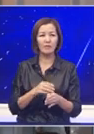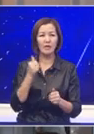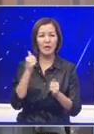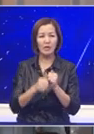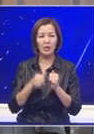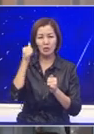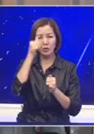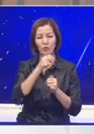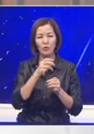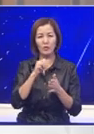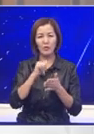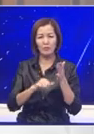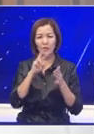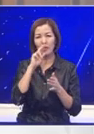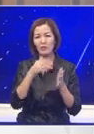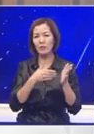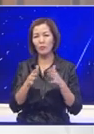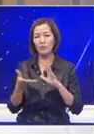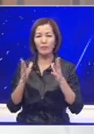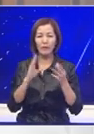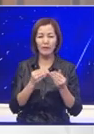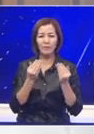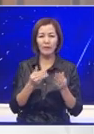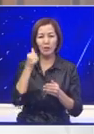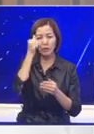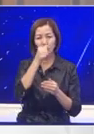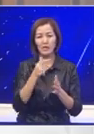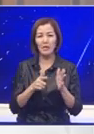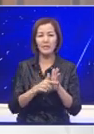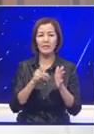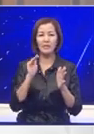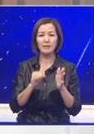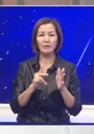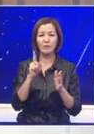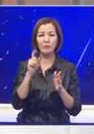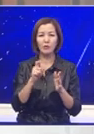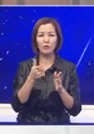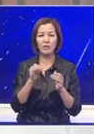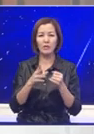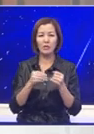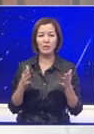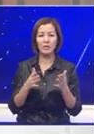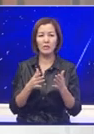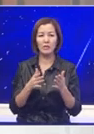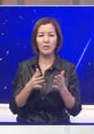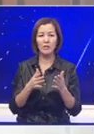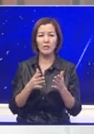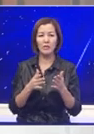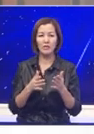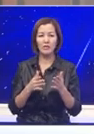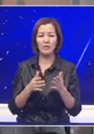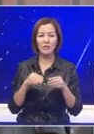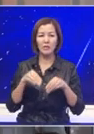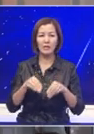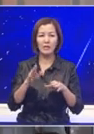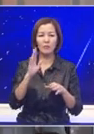атқан кемшіліктеріміздің барын қарап, сараптап, біз биылғы жылы 8100 гектардан артық жердің зияп көтердік. Ол